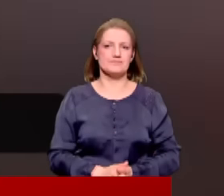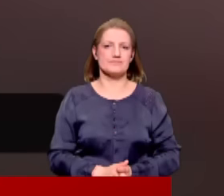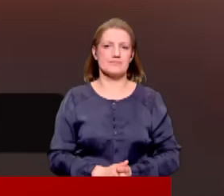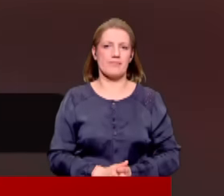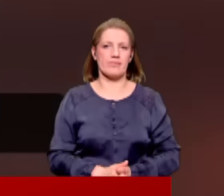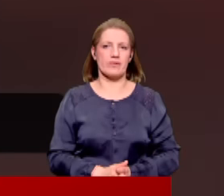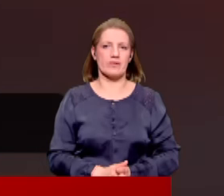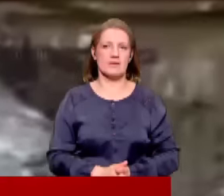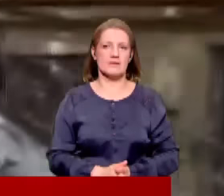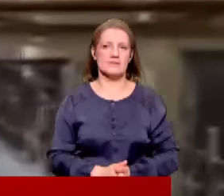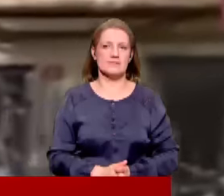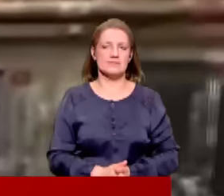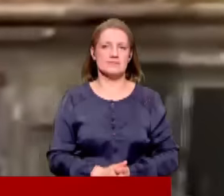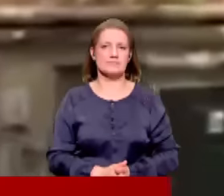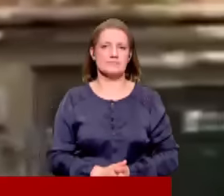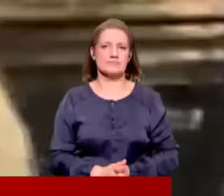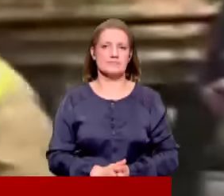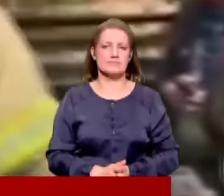Nasıl İstanbul?